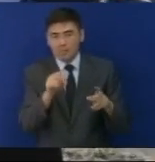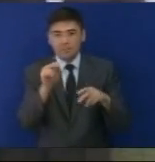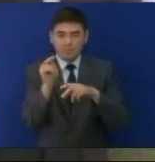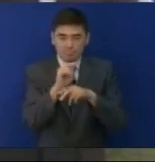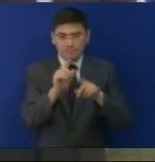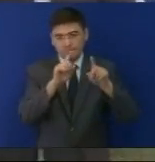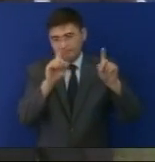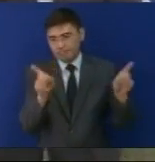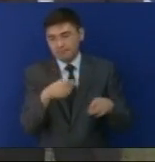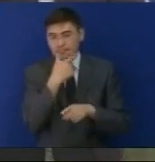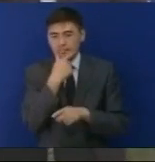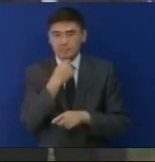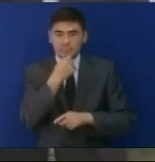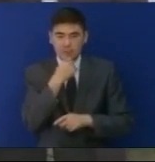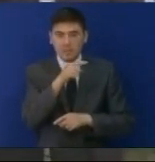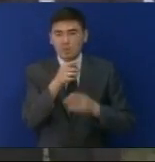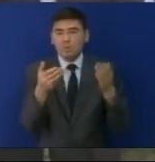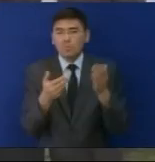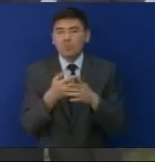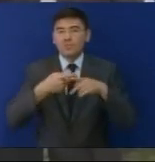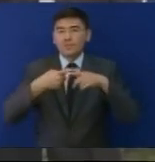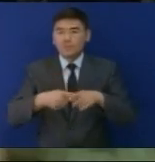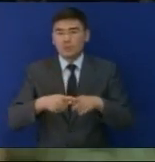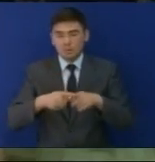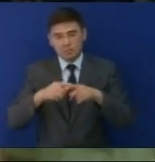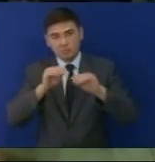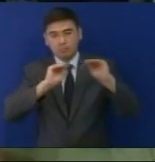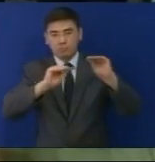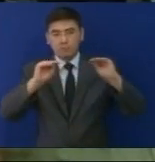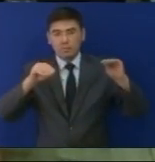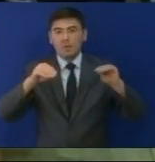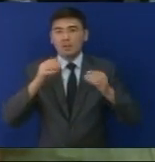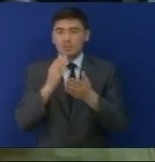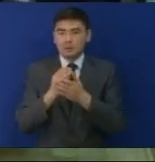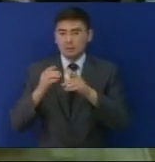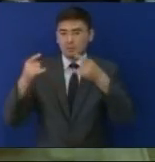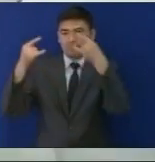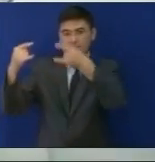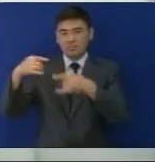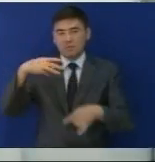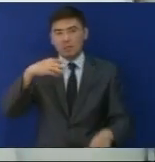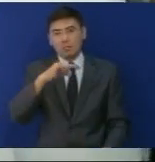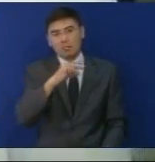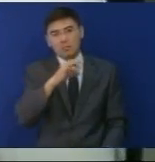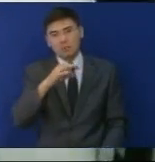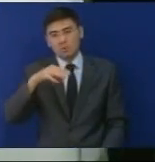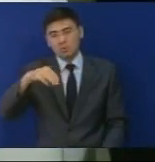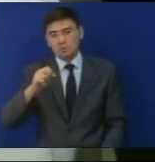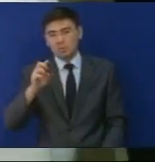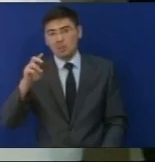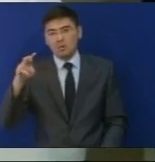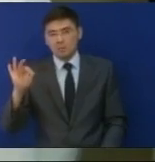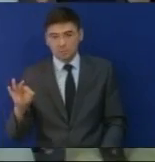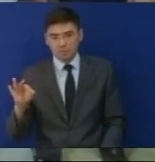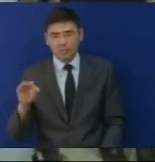оригинальным дизайном. Теперь музей оснащен новыми технологиями. Установлено монотабло, по которому каждый может ознакомиться не только с историей казахских степей